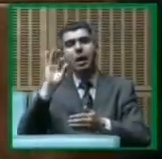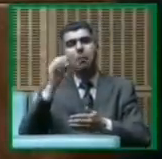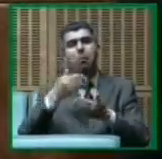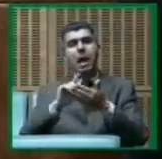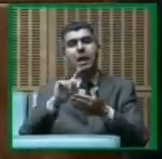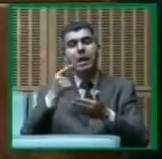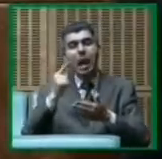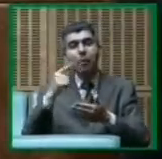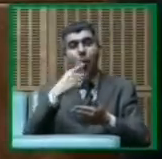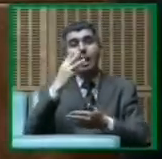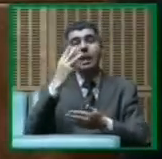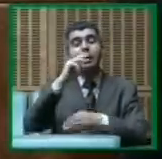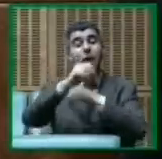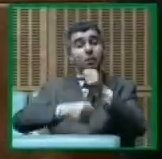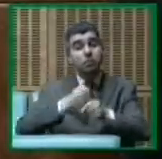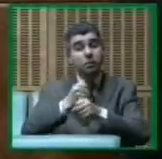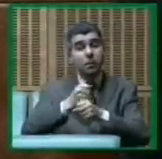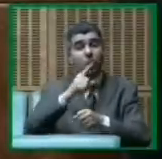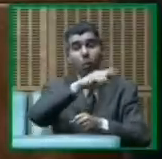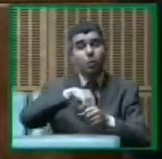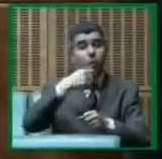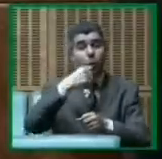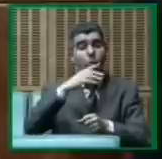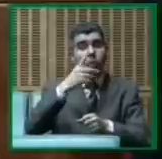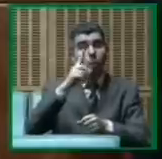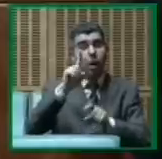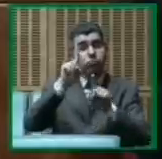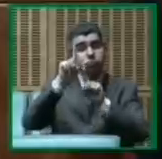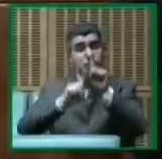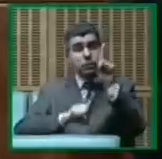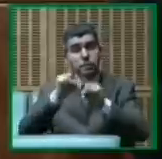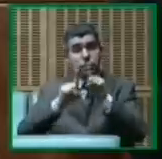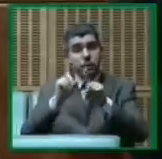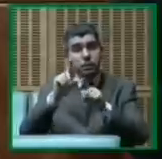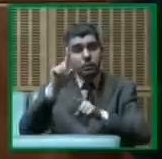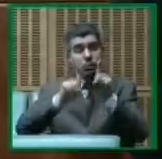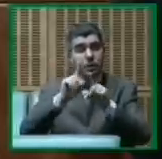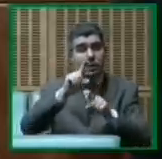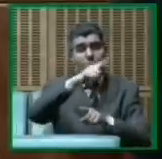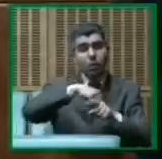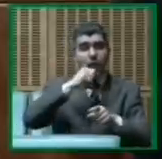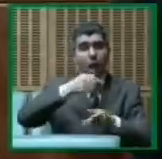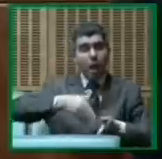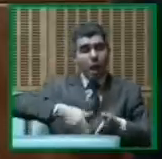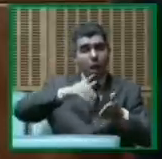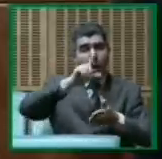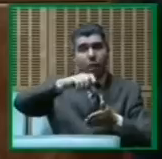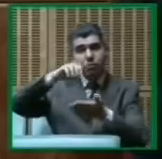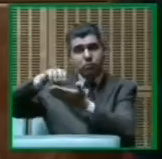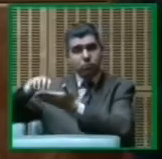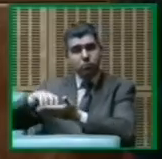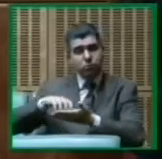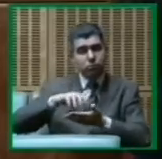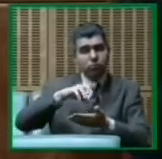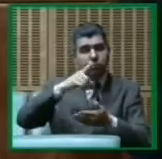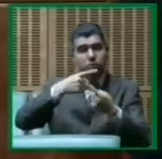ديال 3 سنين خصيصا لمعالجه الاكراهات والاختلالات المتعلقه بنسبه التزويد بالماء الصالح للشرب في بعض المناطق اللي ما زالت